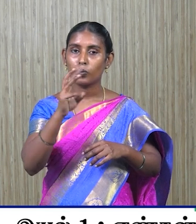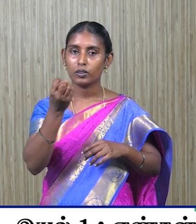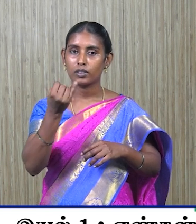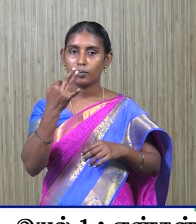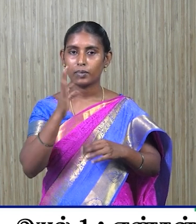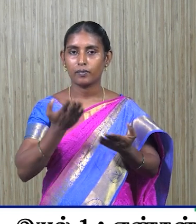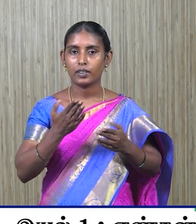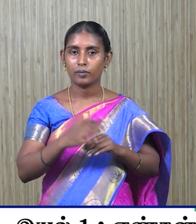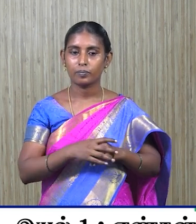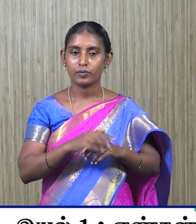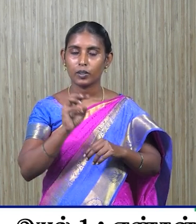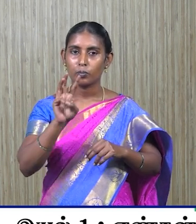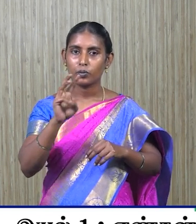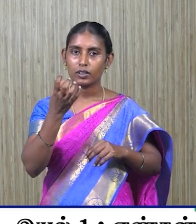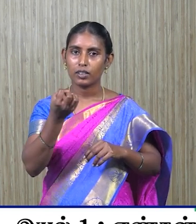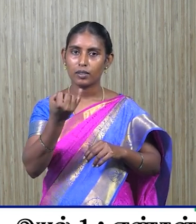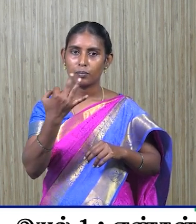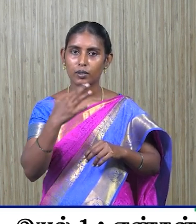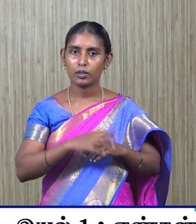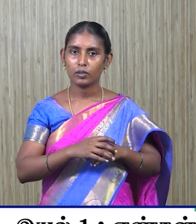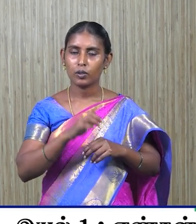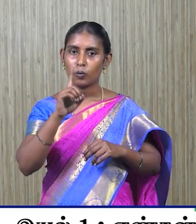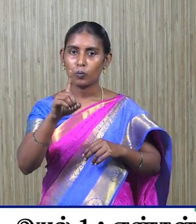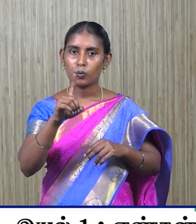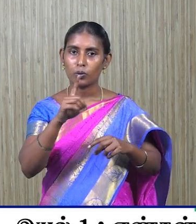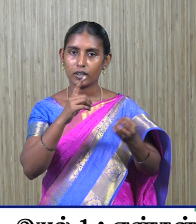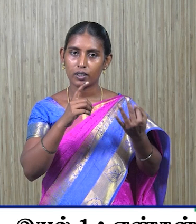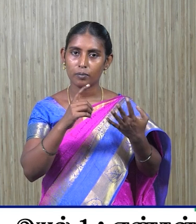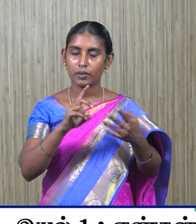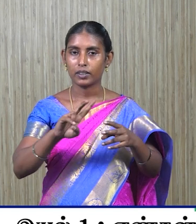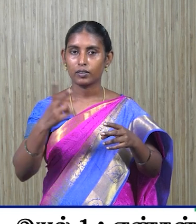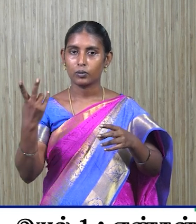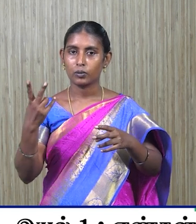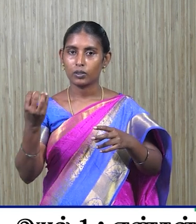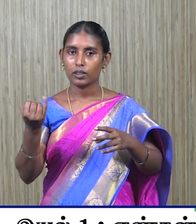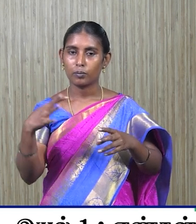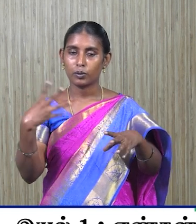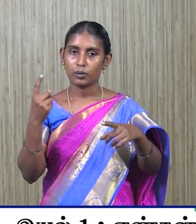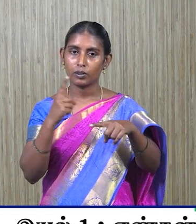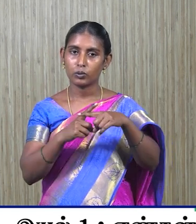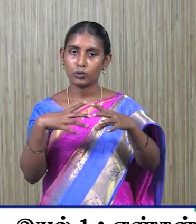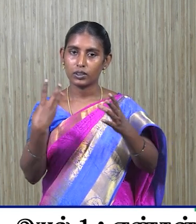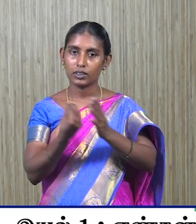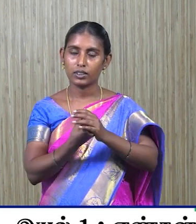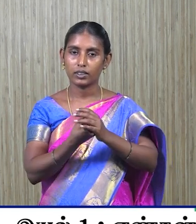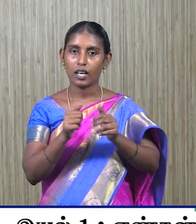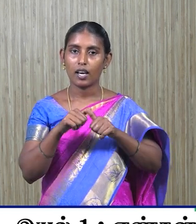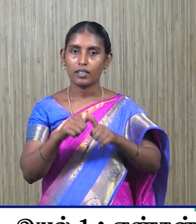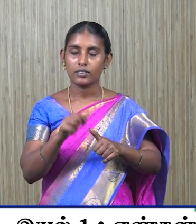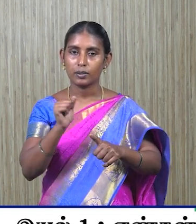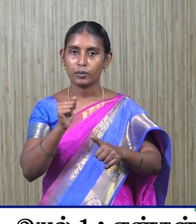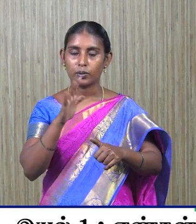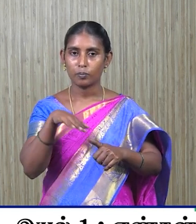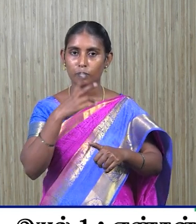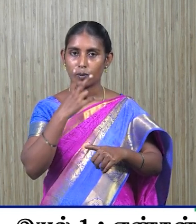எண்கள் தேவைப்படுகிறது. இந்த 3 எண்களையும் ஓர் எண்ணை இன்னொரு எண்ணால் நம்ம ஜோடி சேர்த்து நம் கூட்டினால் எப்படி இதோட விடை எப்படி இருக்கும் என்று நாம்